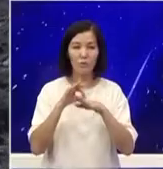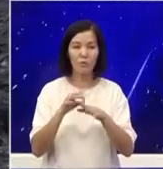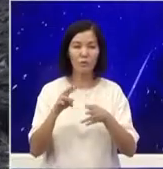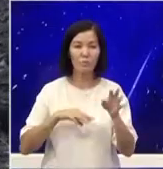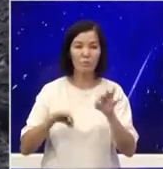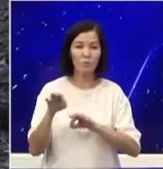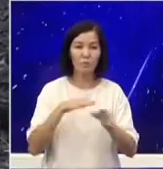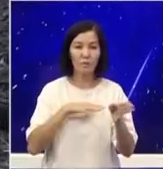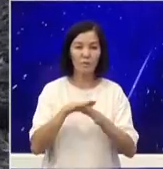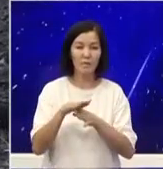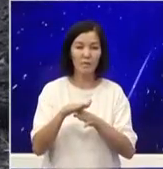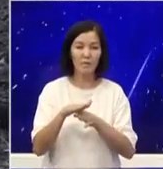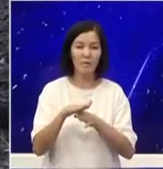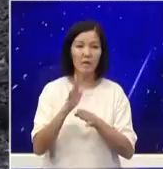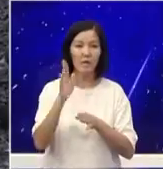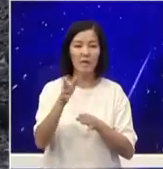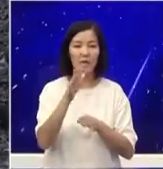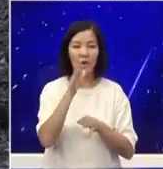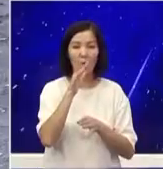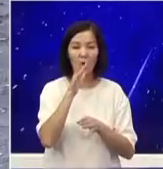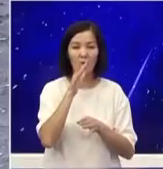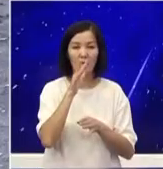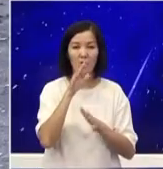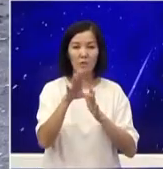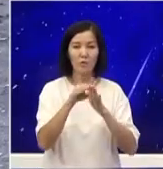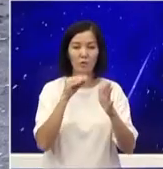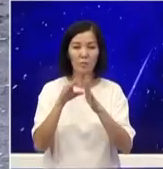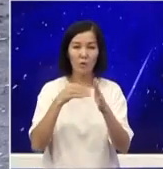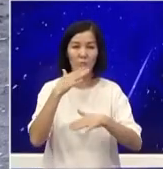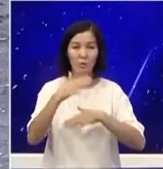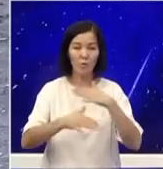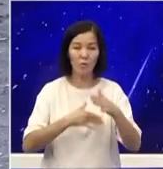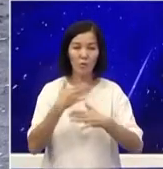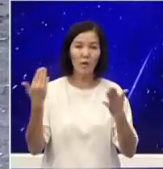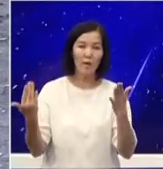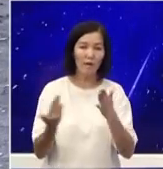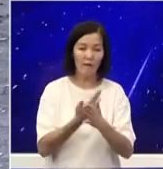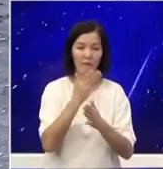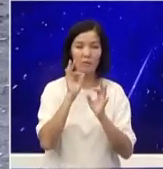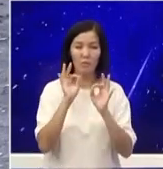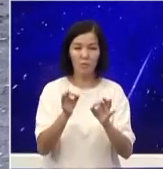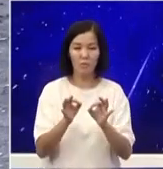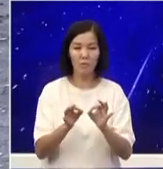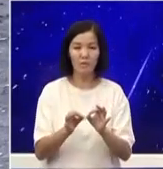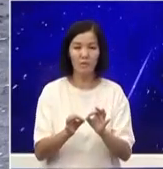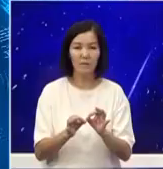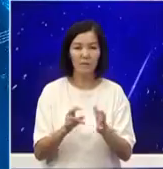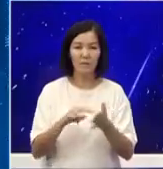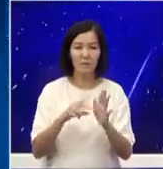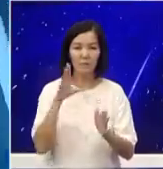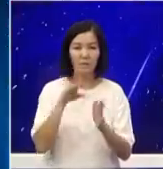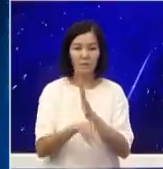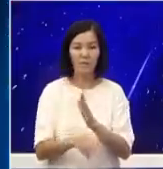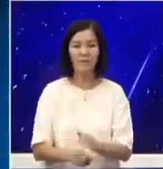іске асыратын болса, алдымыздағы уақытта енді сұрыптаумен ол жолға қойылған, жоспарға енгізілген.